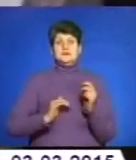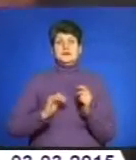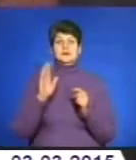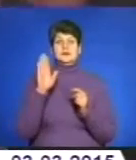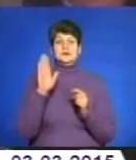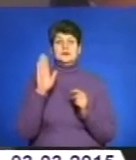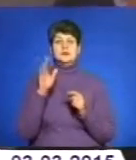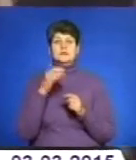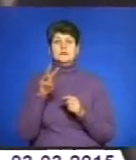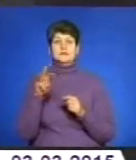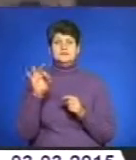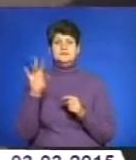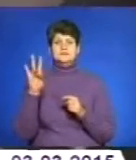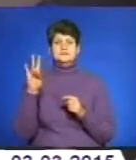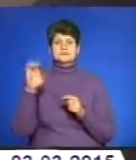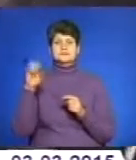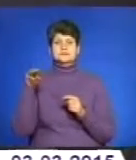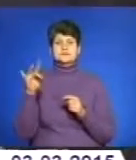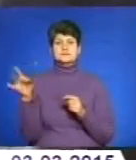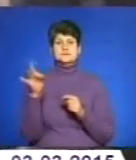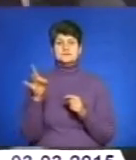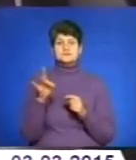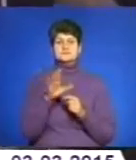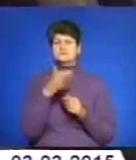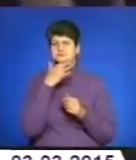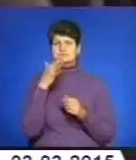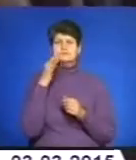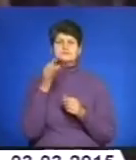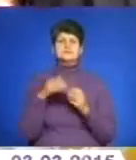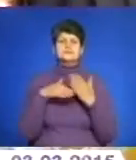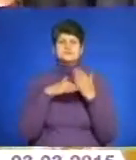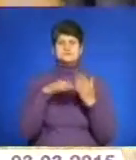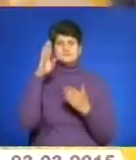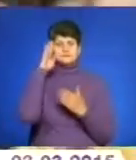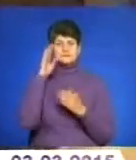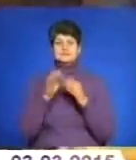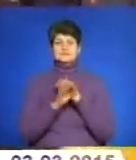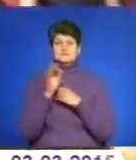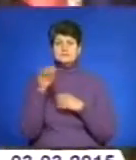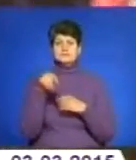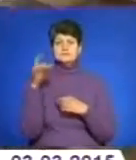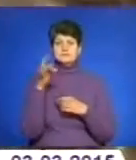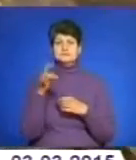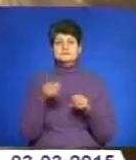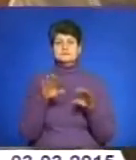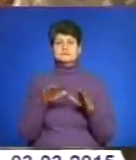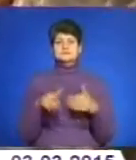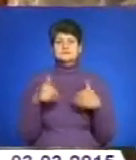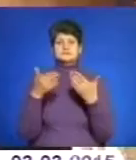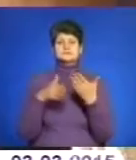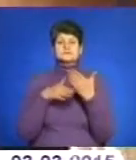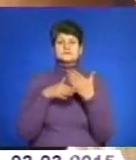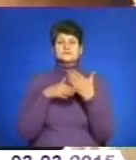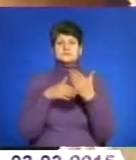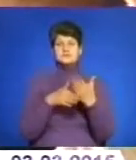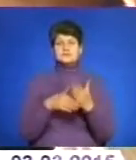Геда. Чоловік є співвласником швейного підприємства. Він неодноразово допомагав бійцям на сході. Цього разу вирішив надати благодійну поміч і